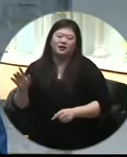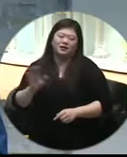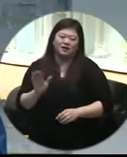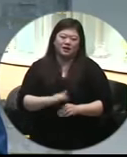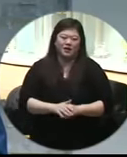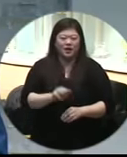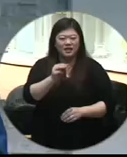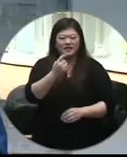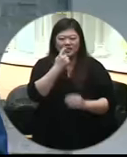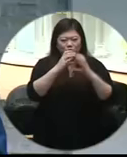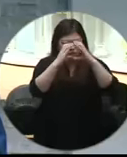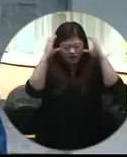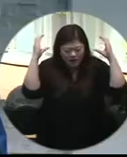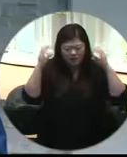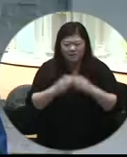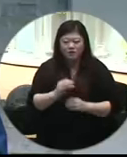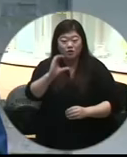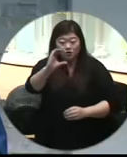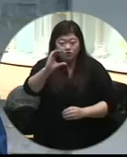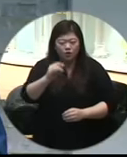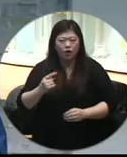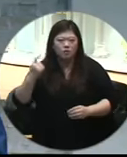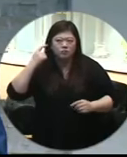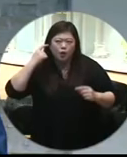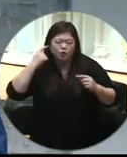뭔가 느껴져야 되는데 아무것도 없다 교회 오면.